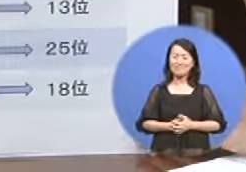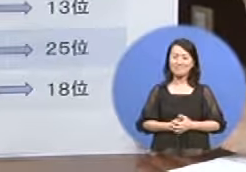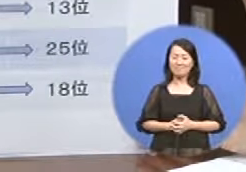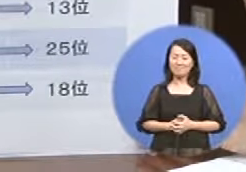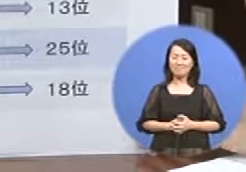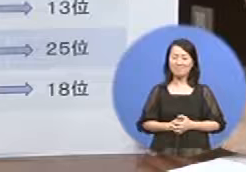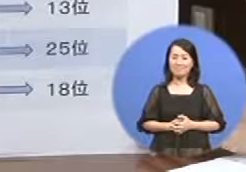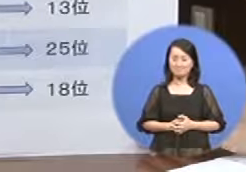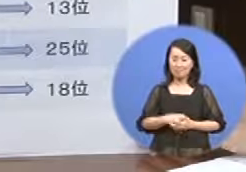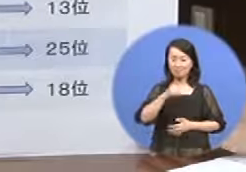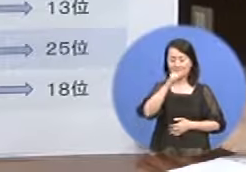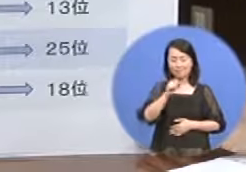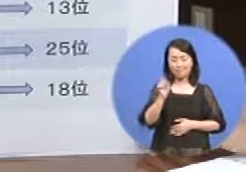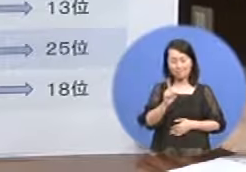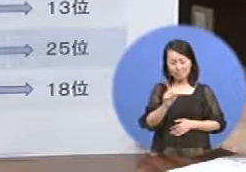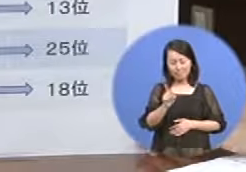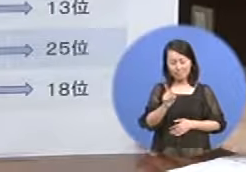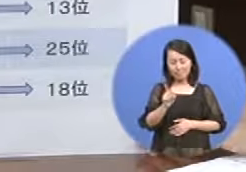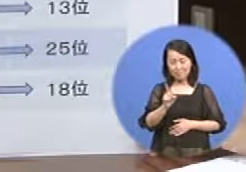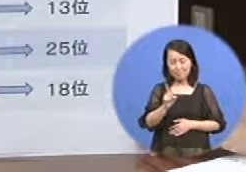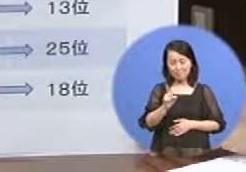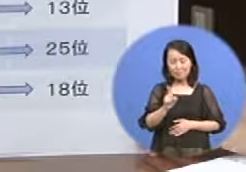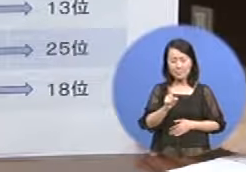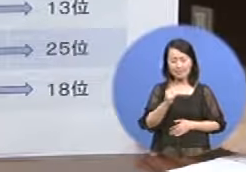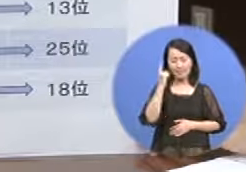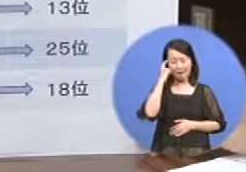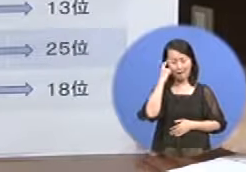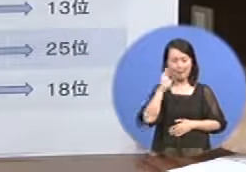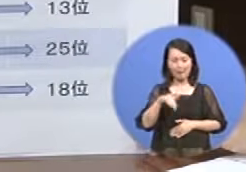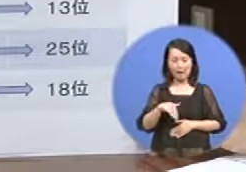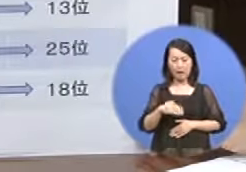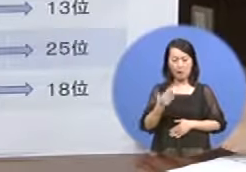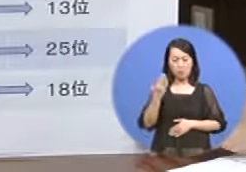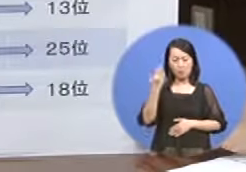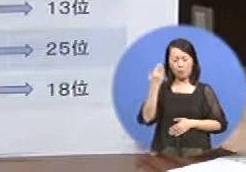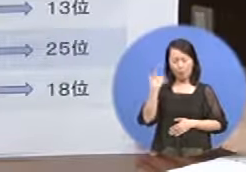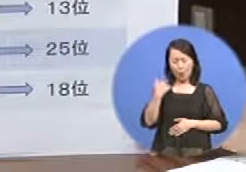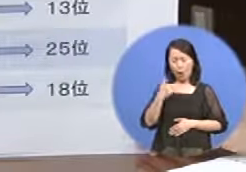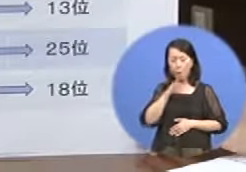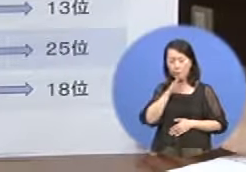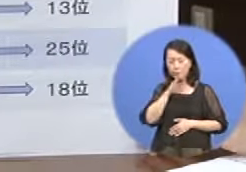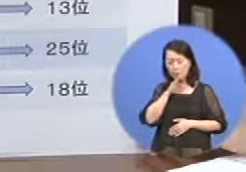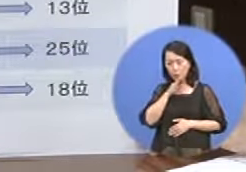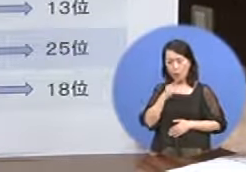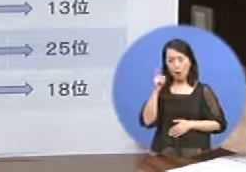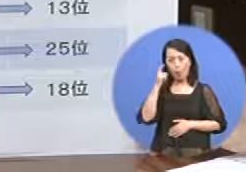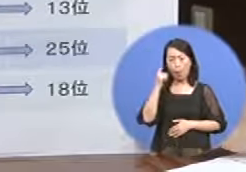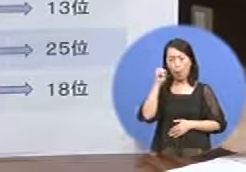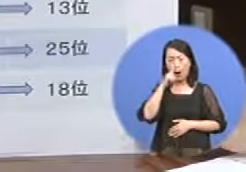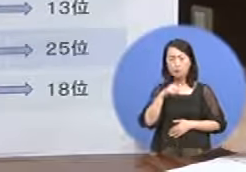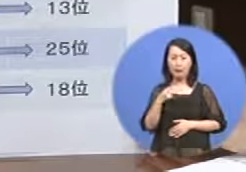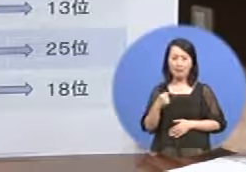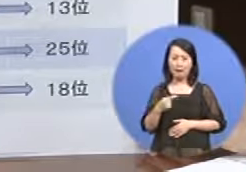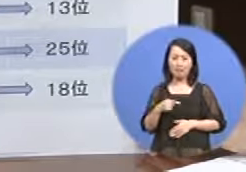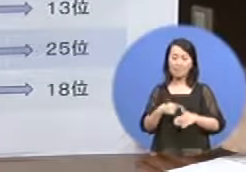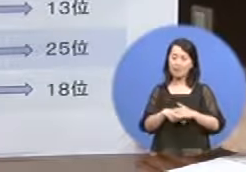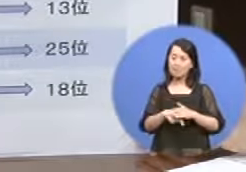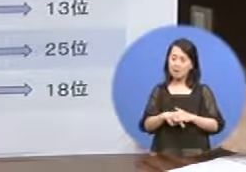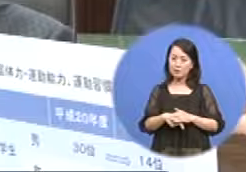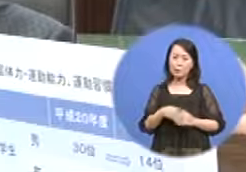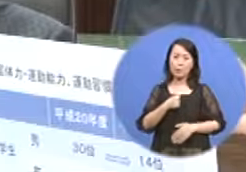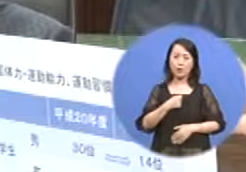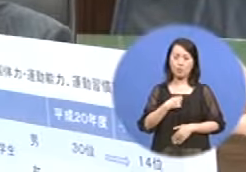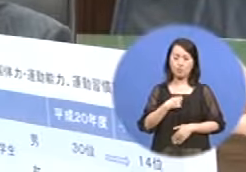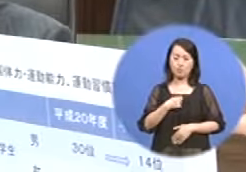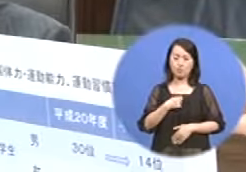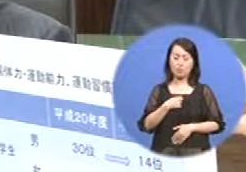ったかっていうのを考えますと、はい、実はかなり悪かったんですよ。なぜ悪いかっていうのもこれ分かってて、で和歌山っていうのは地方部でし